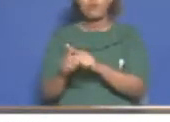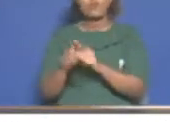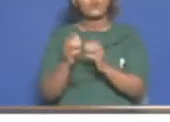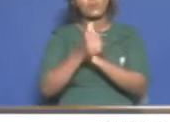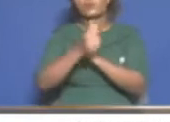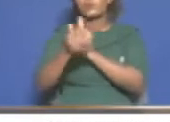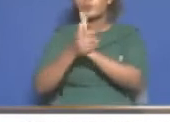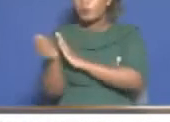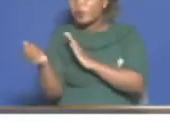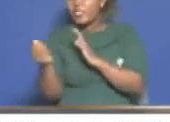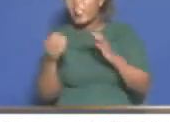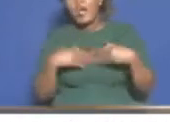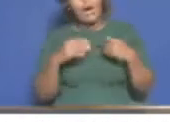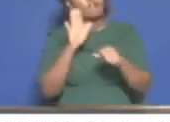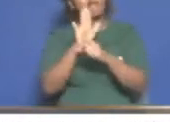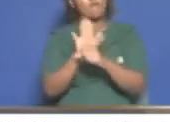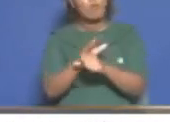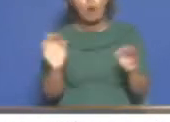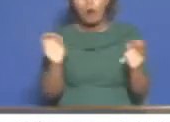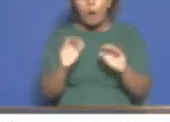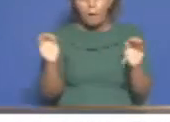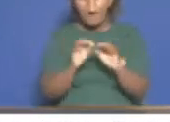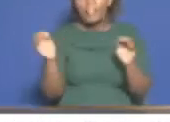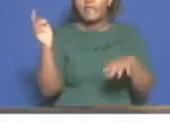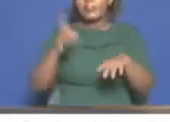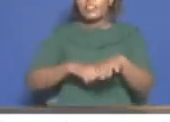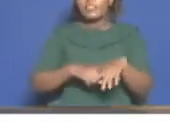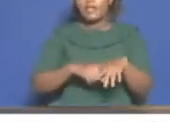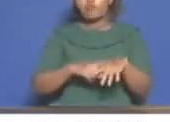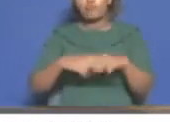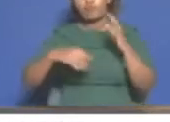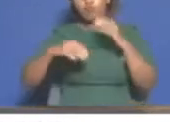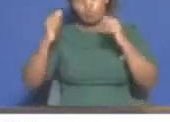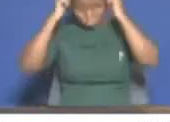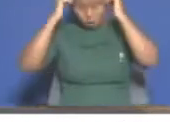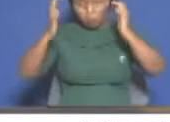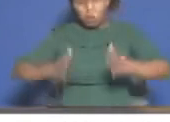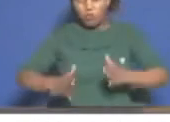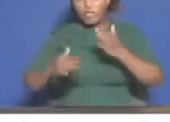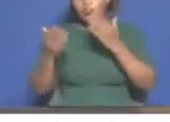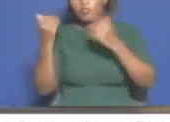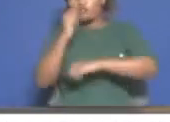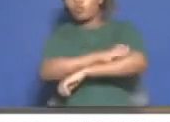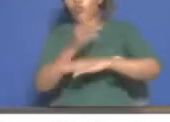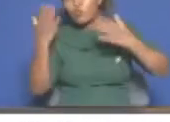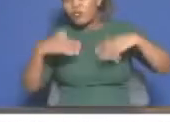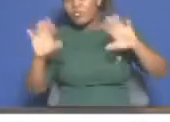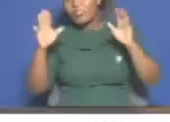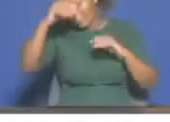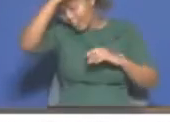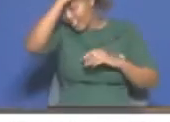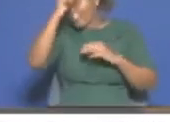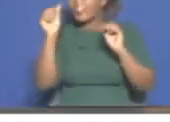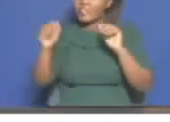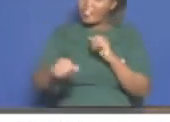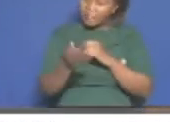kwamba hakuna ile matching. Unapata mwanafunzi anapotoka shule ana degree ama ana shahada kweli, lakini